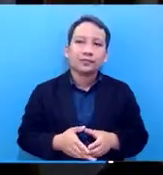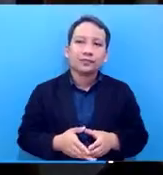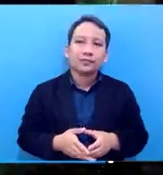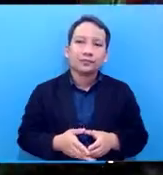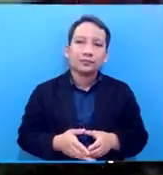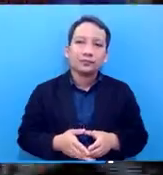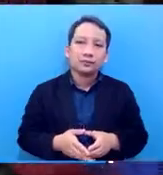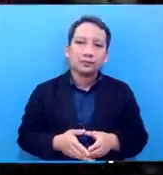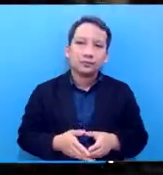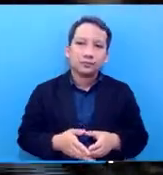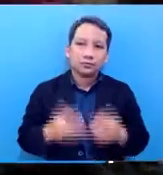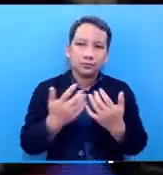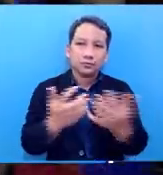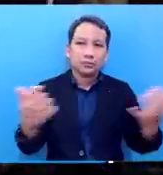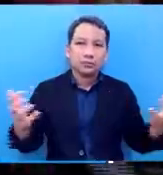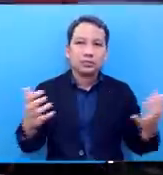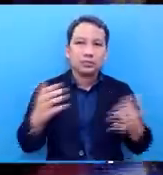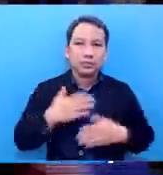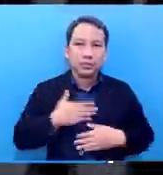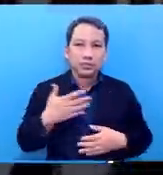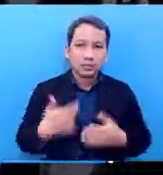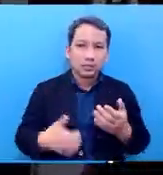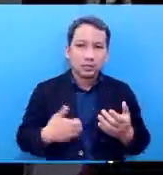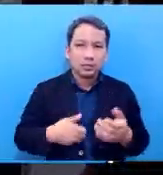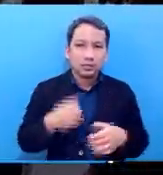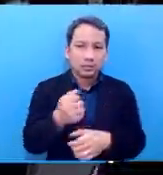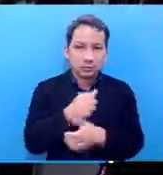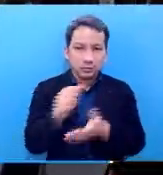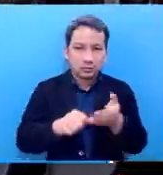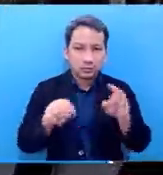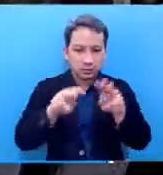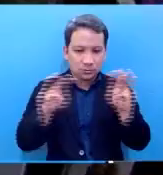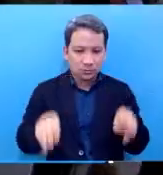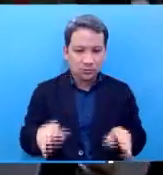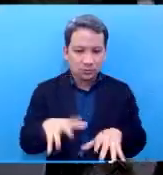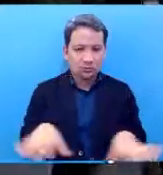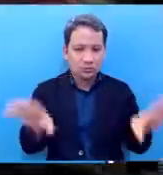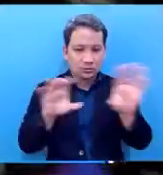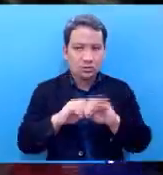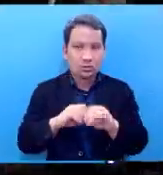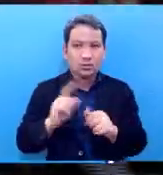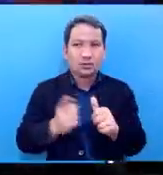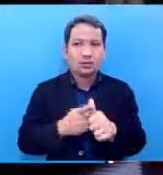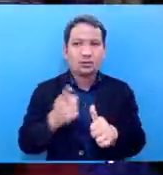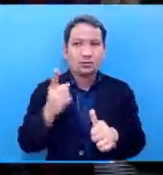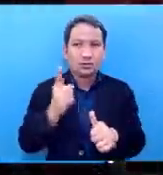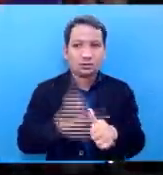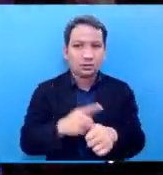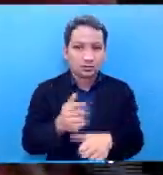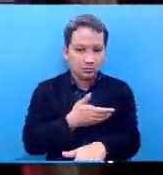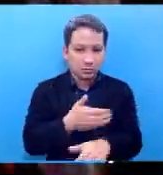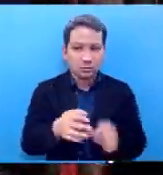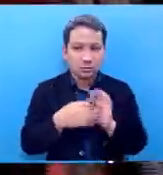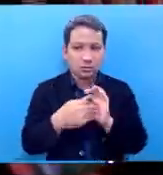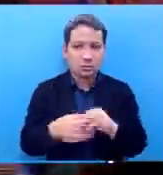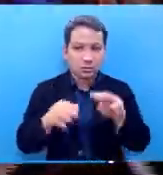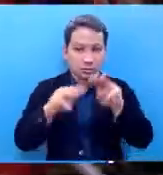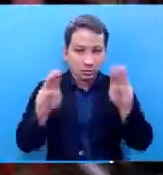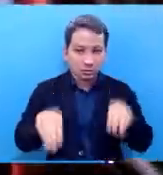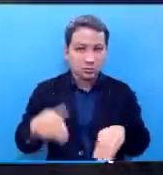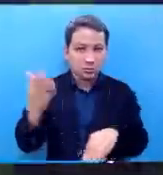Napuno ng masayang tugtugan at singing ang Malacañang sa katatapos lang na kauna-unahang konserto sa Palacio nitong